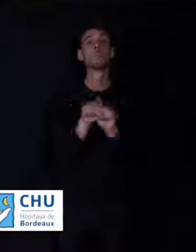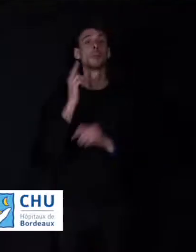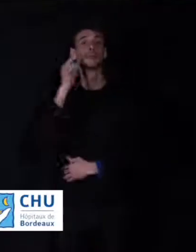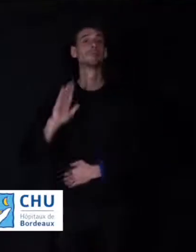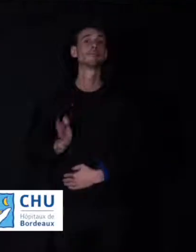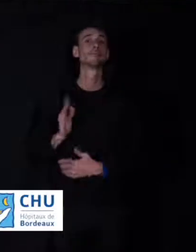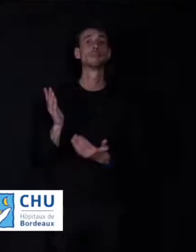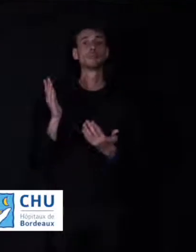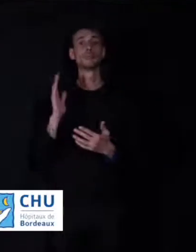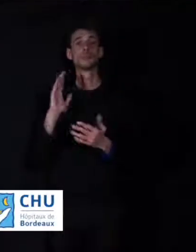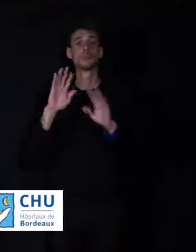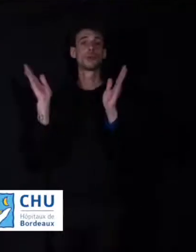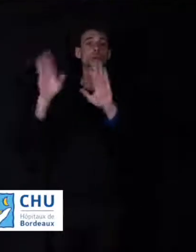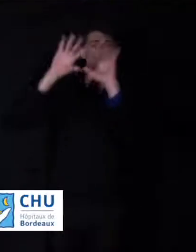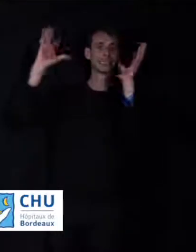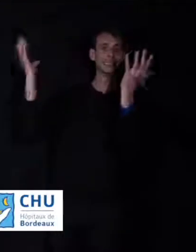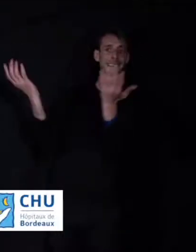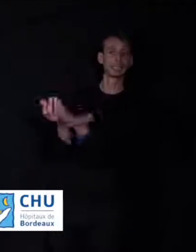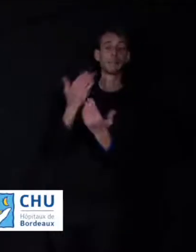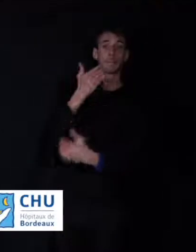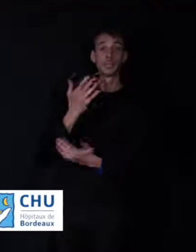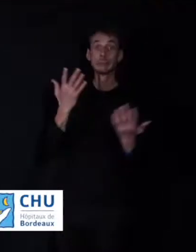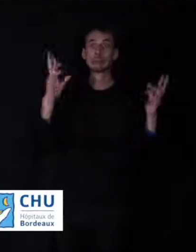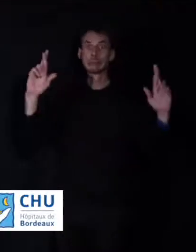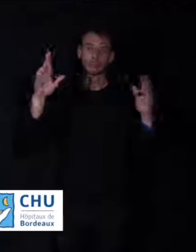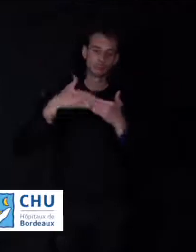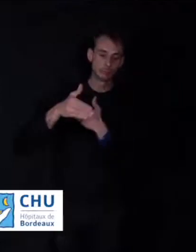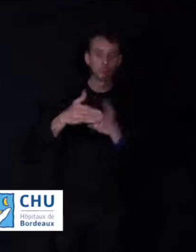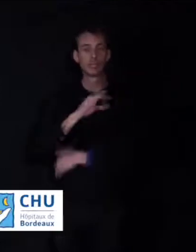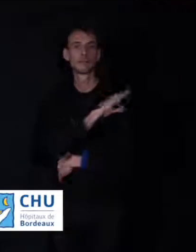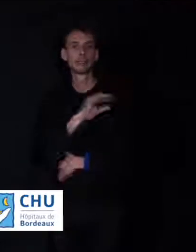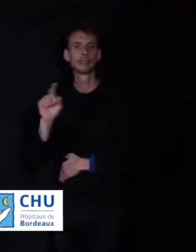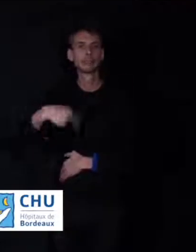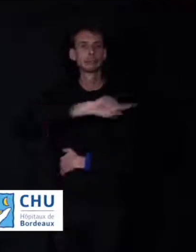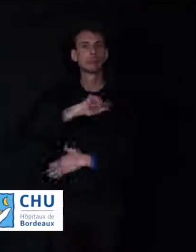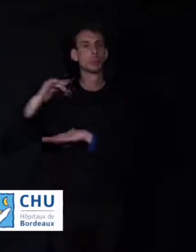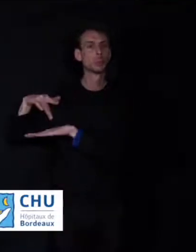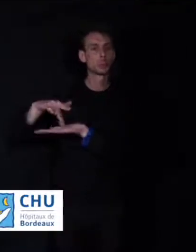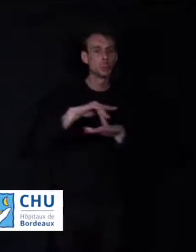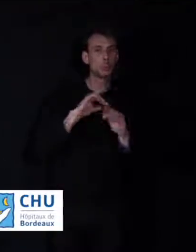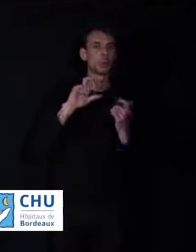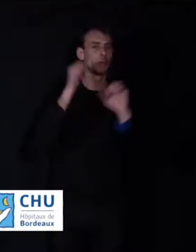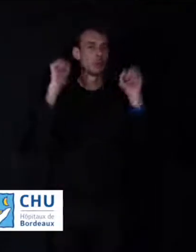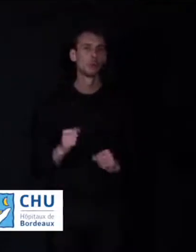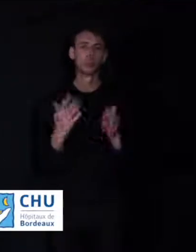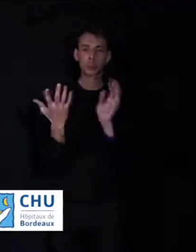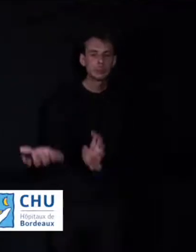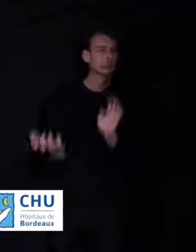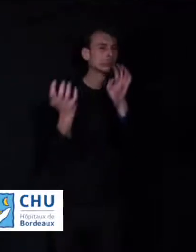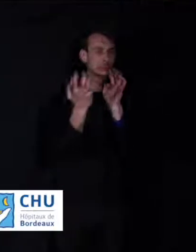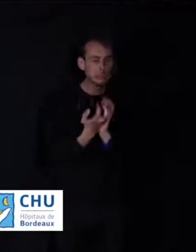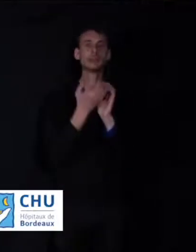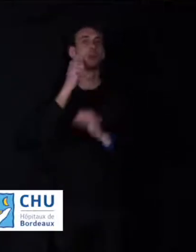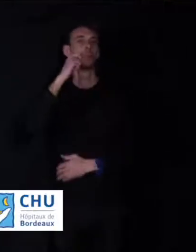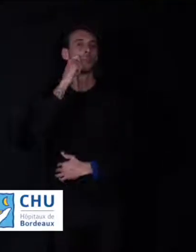que tout le monde sera vacciné, eh bien, nous pourrons nous voir en présentiel. Nous pourrons organiser de nouveau des grandes soirées santé entre Mola